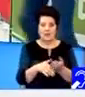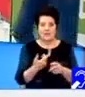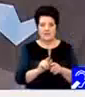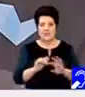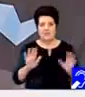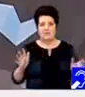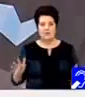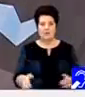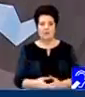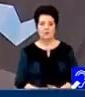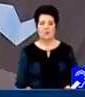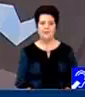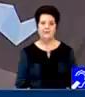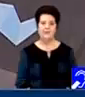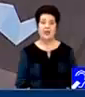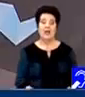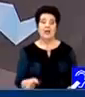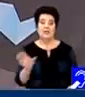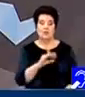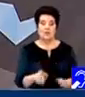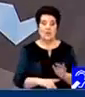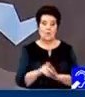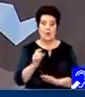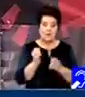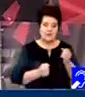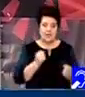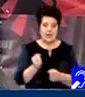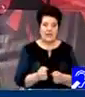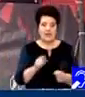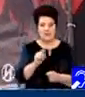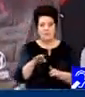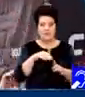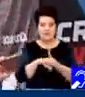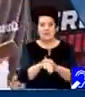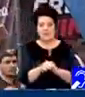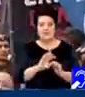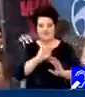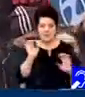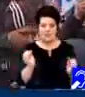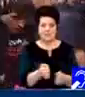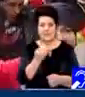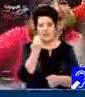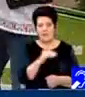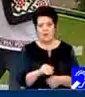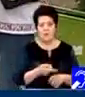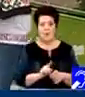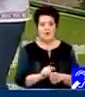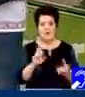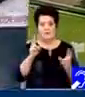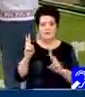evenimentului. Și dacă tot au pornit să alerge prin beciurile unei vinării, ce încălzire poate fi mai bună decât o